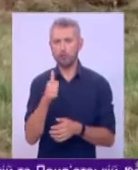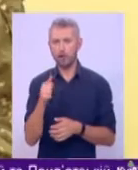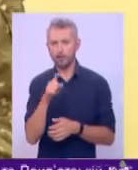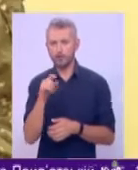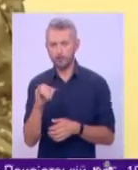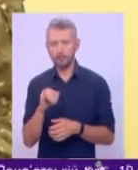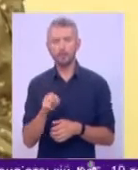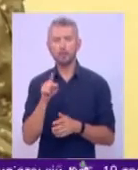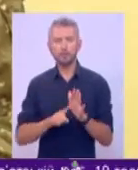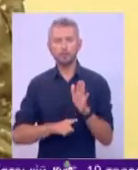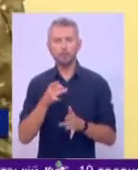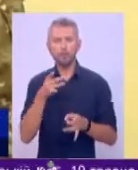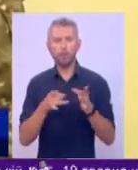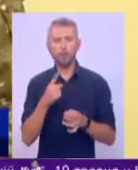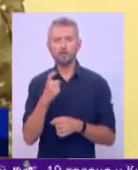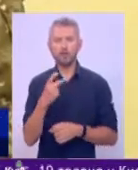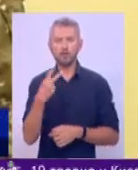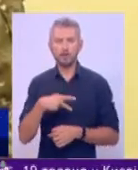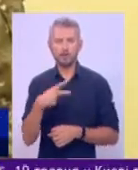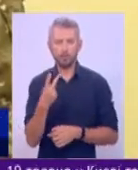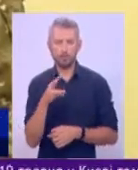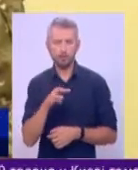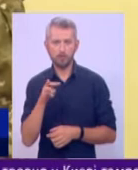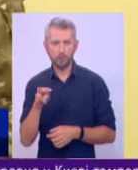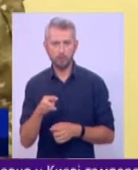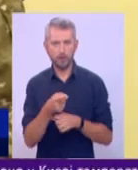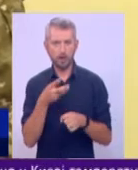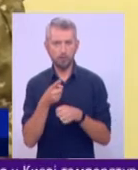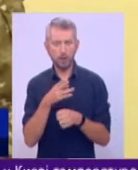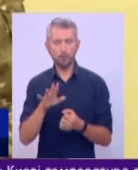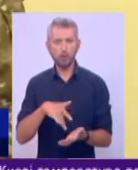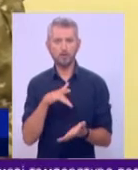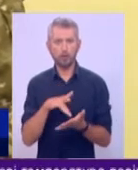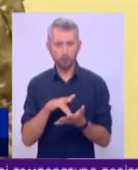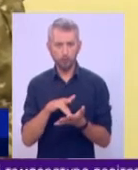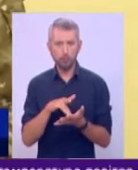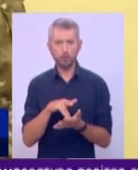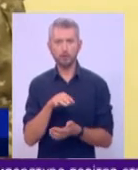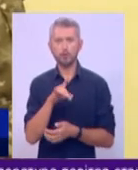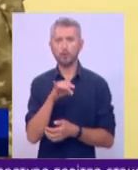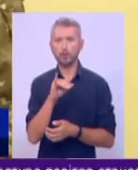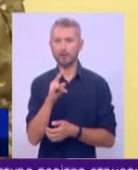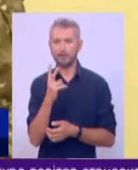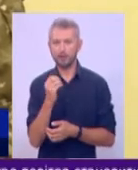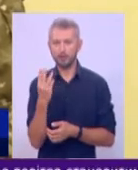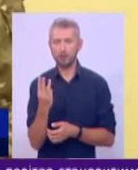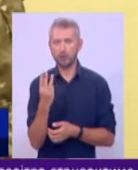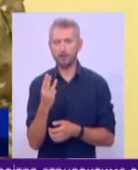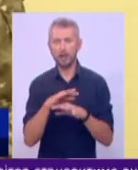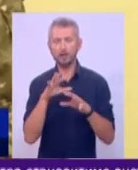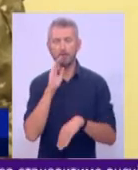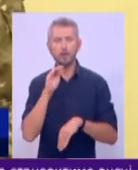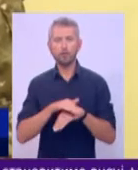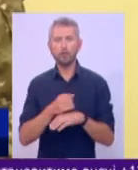Окупанти відкрили вогонь зі 122-мм гармат по населеному пункту Троїцьке. Зафіксовано 15